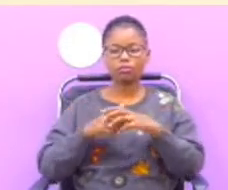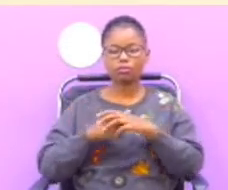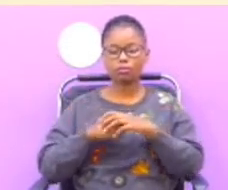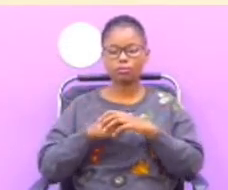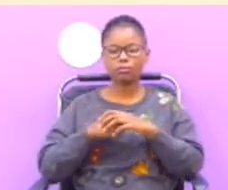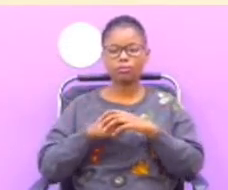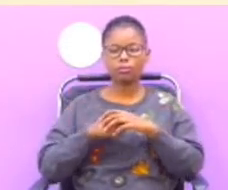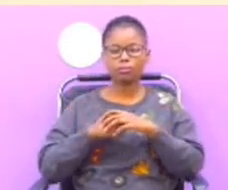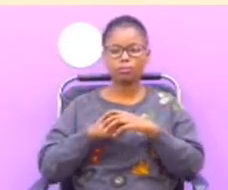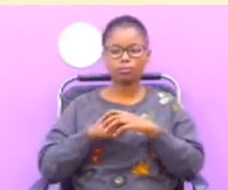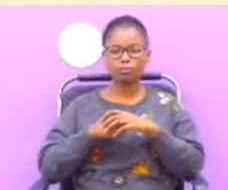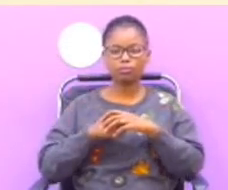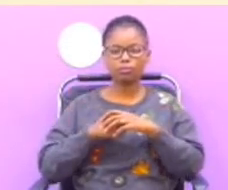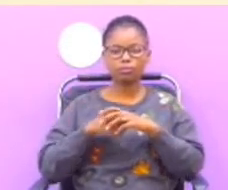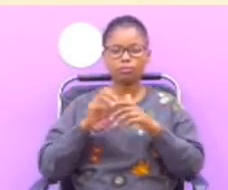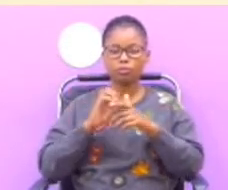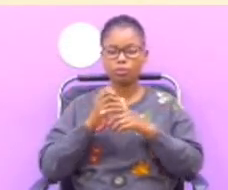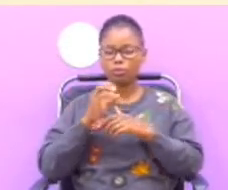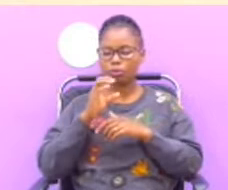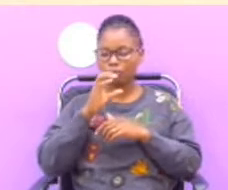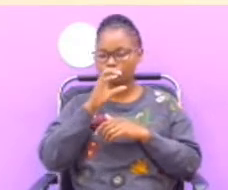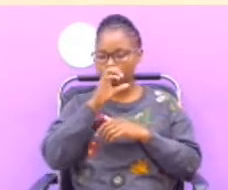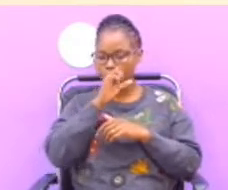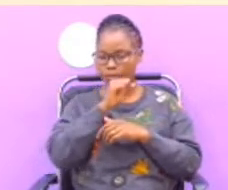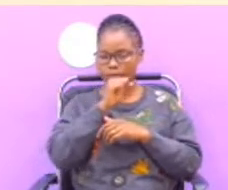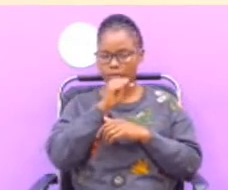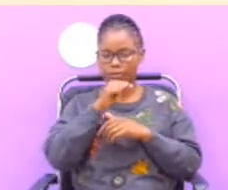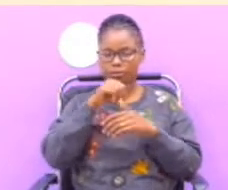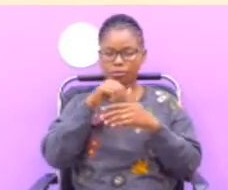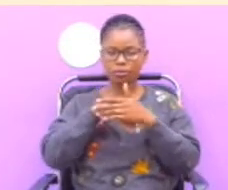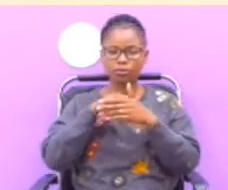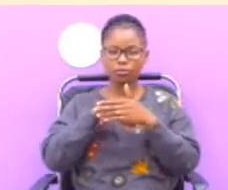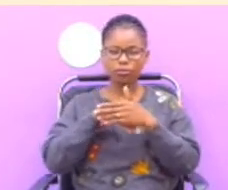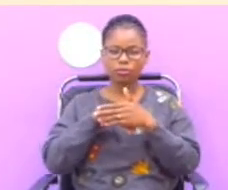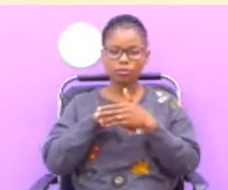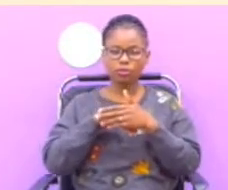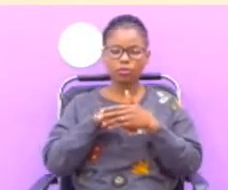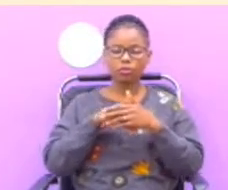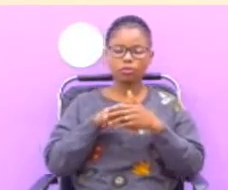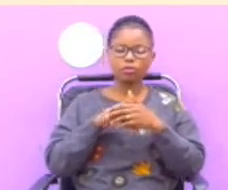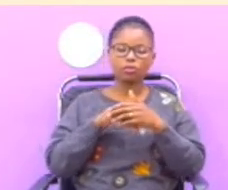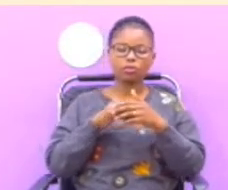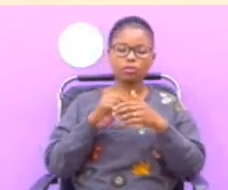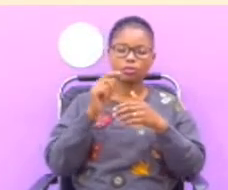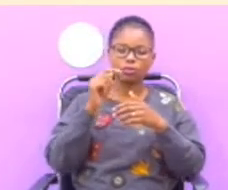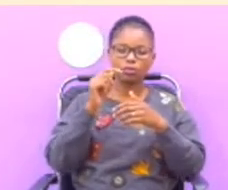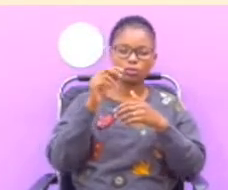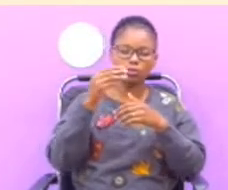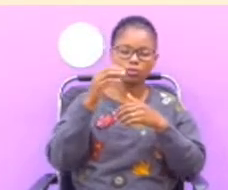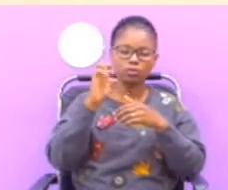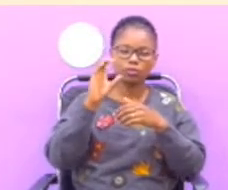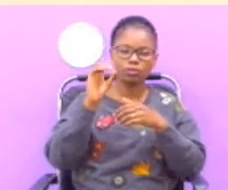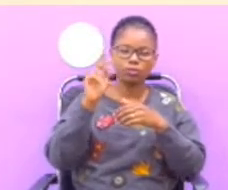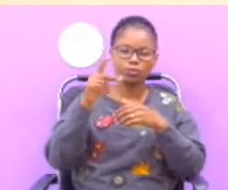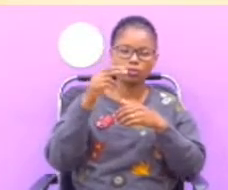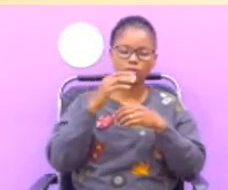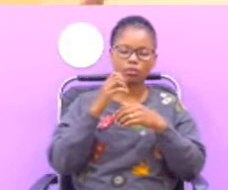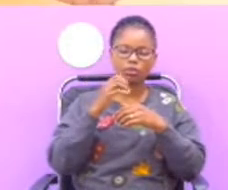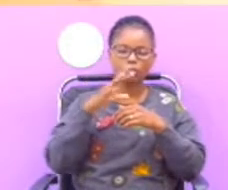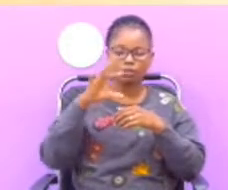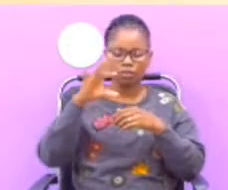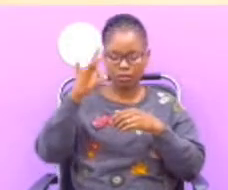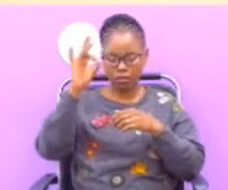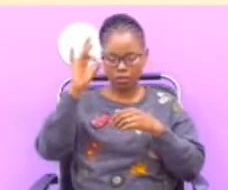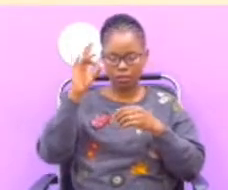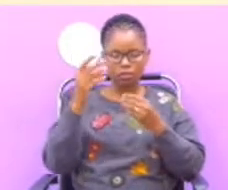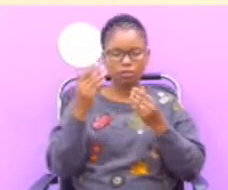Ona wakoro ole ile kigongona inige ya theo filas na we mwaganu. Uwako kwa Jehova. Mulaika waga yato mwokore weo kwa konwe. Ewo kugira